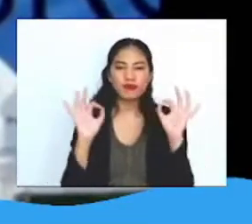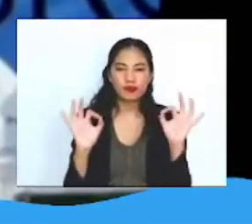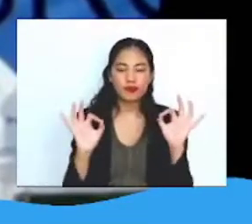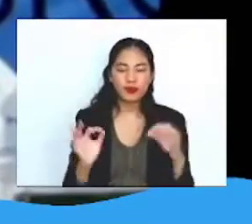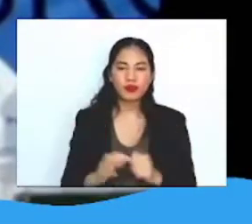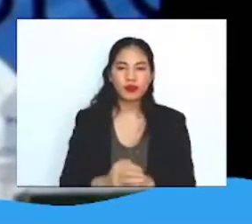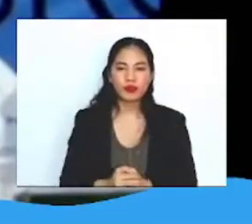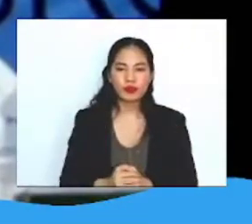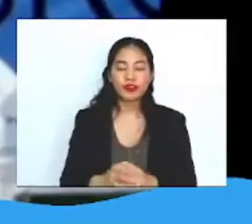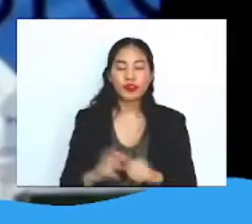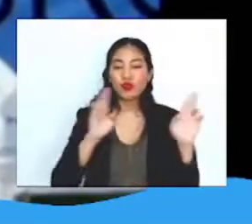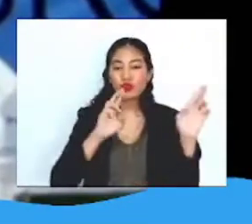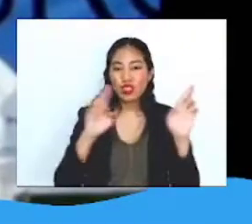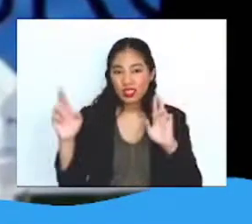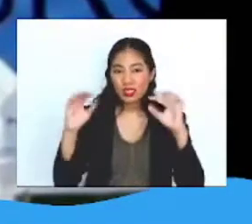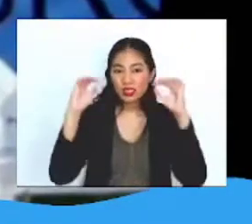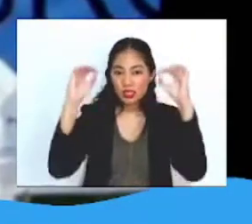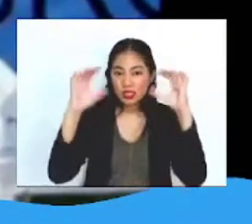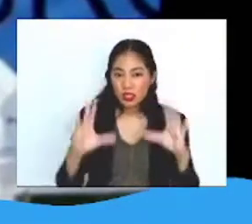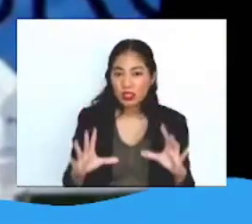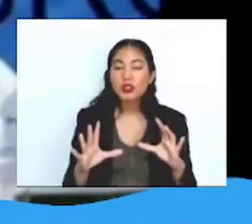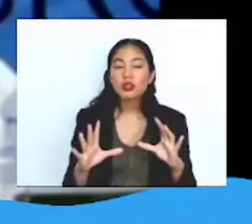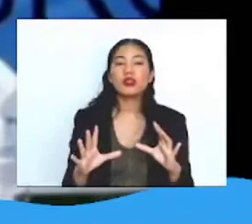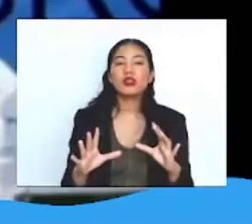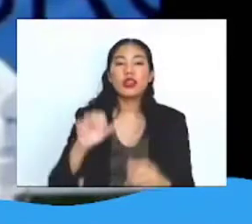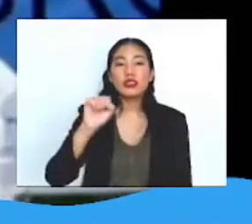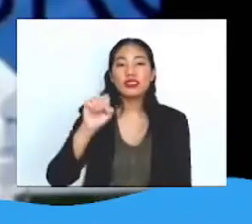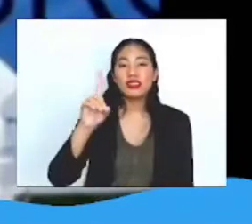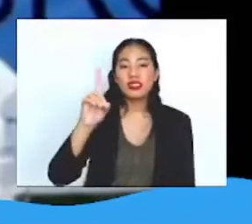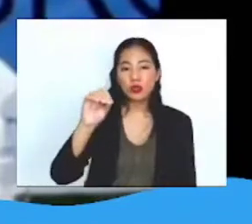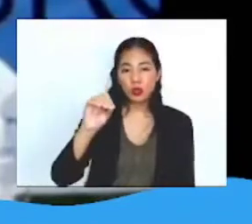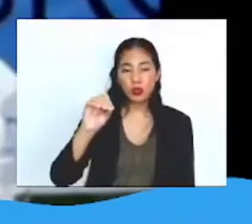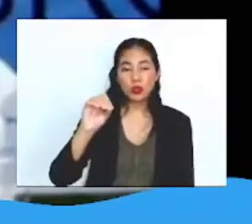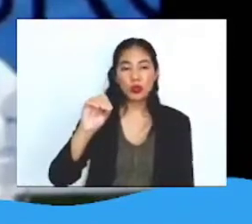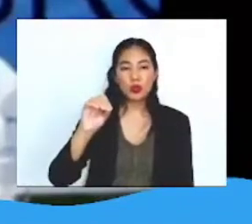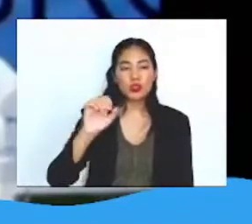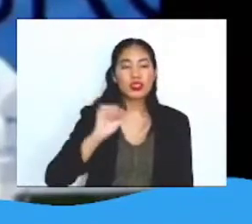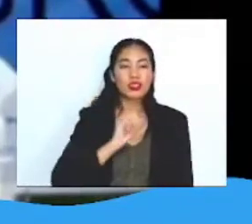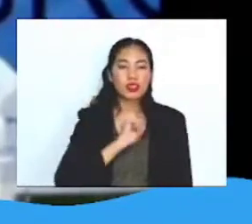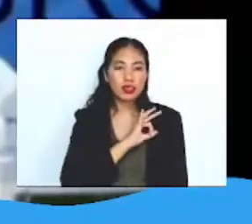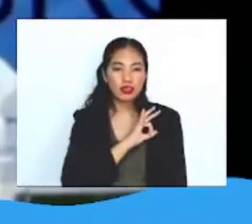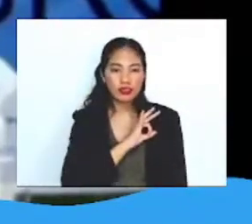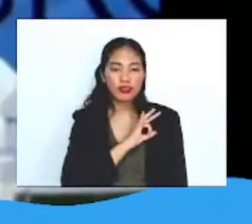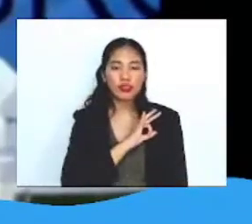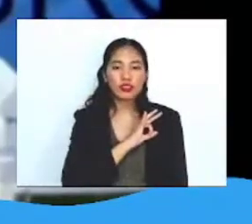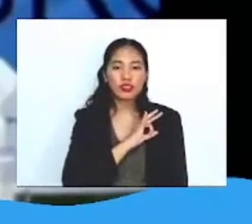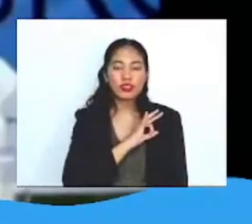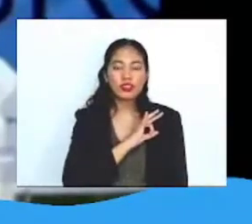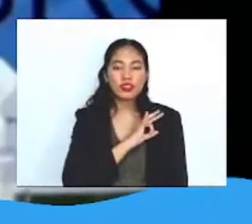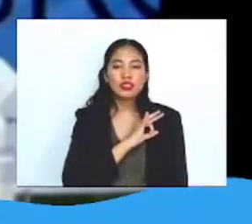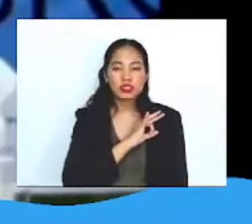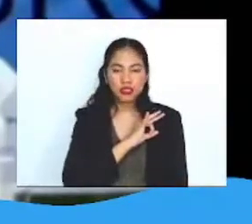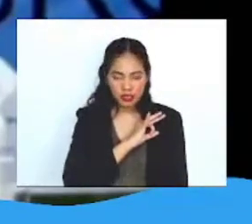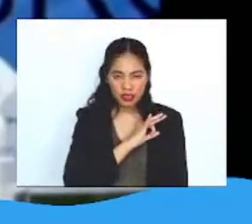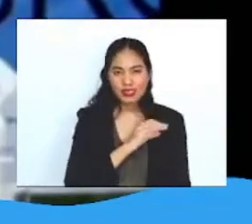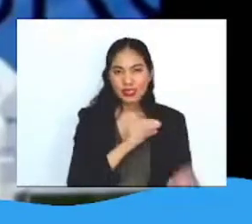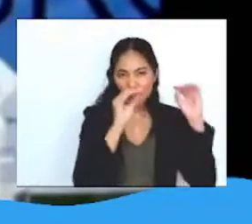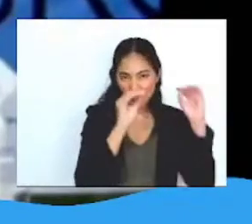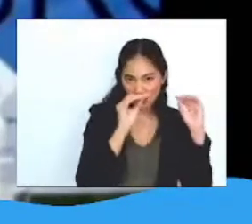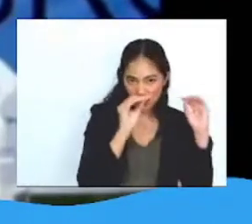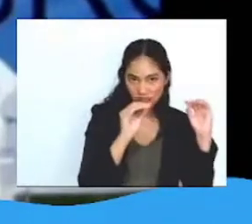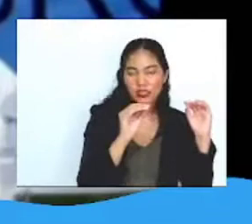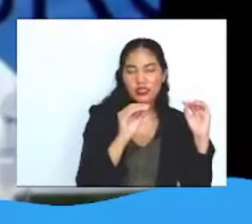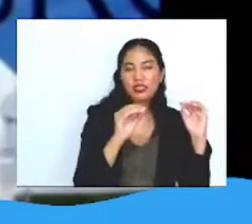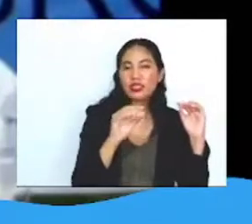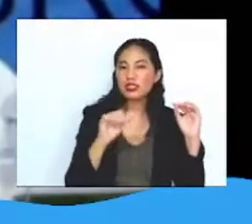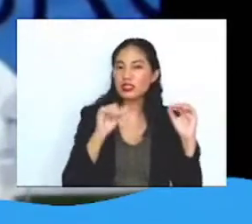schools division office personnel, non-teaching personnel sa lahat po ng paaralan dito